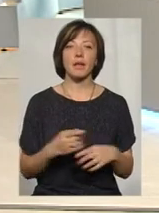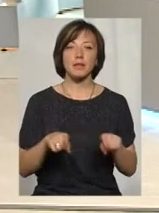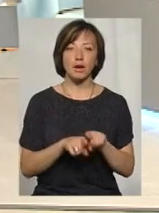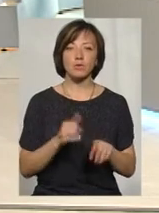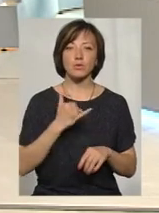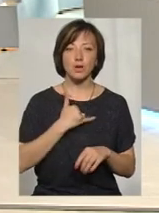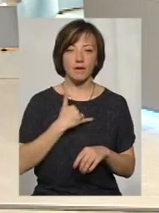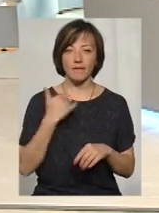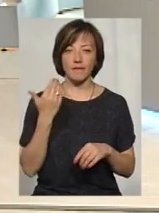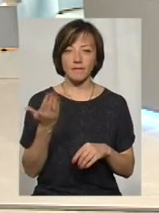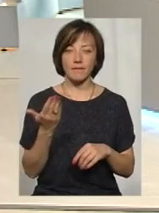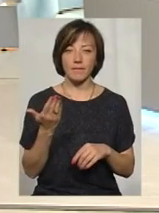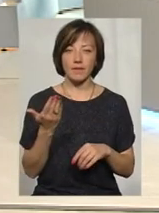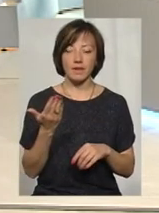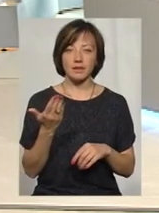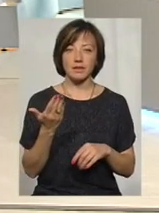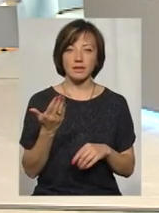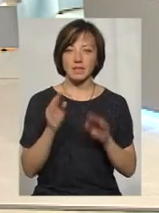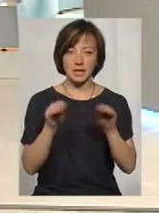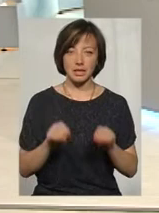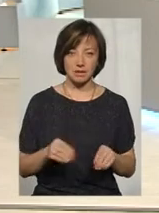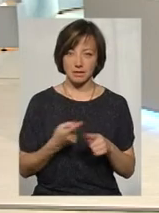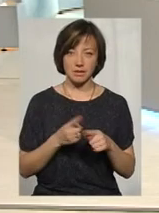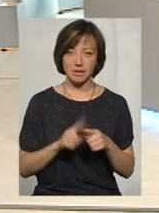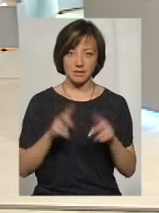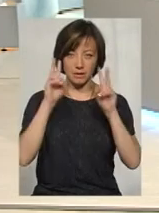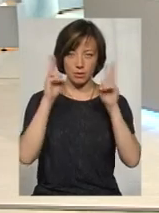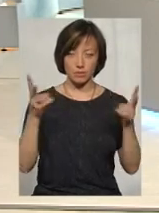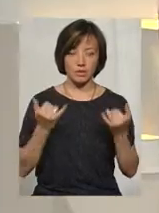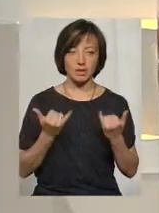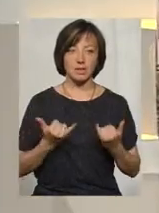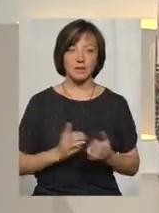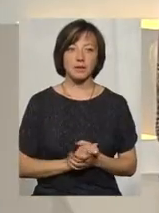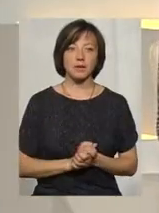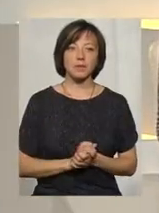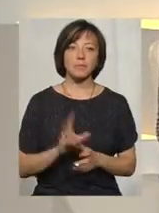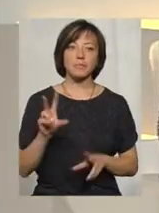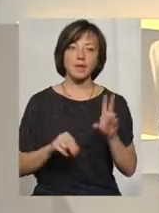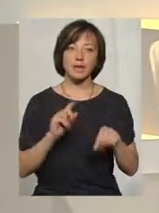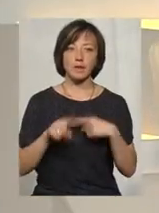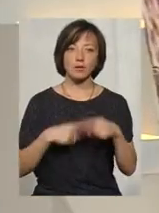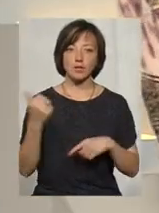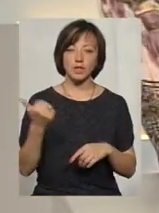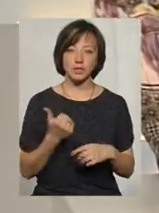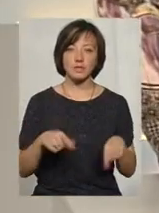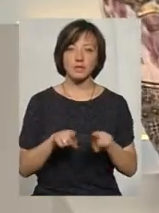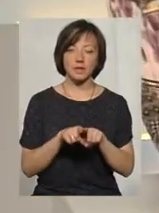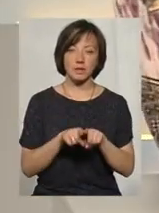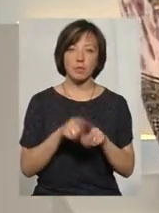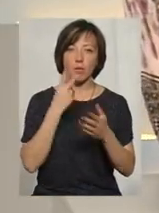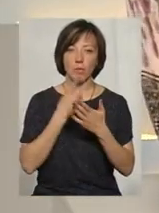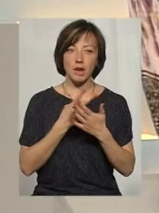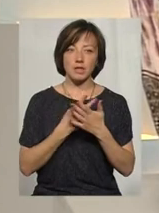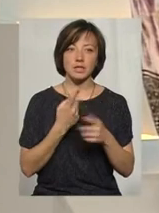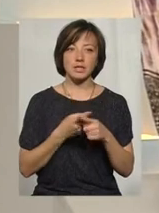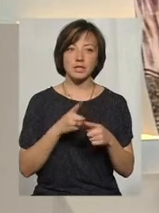створено національне антикорупційне бюро. Вам статистика по цьому невідома зараз. Будемо сподіватися, що наступного тижня ми все-таки побачимо